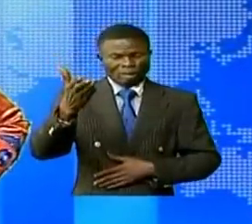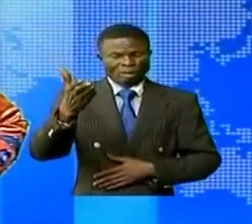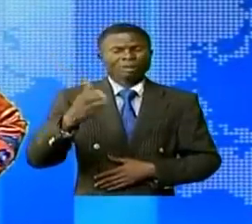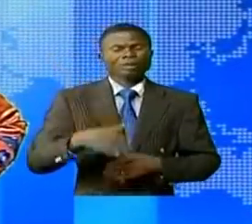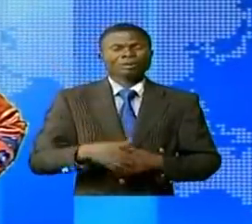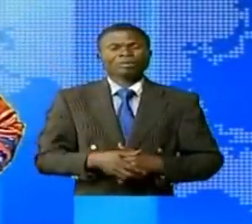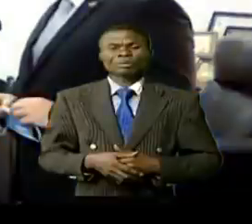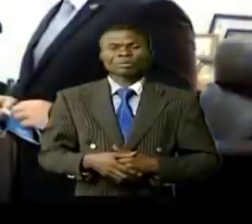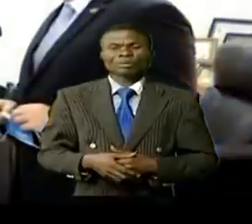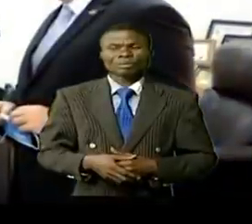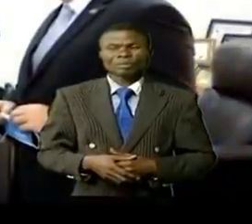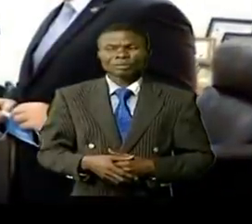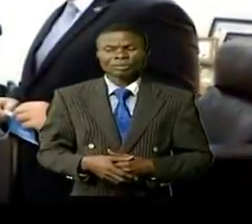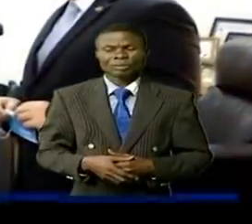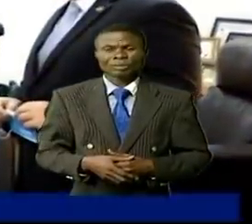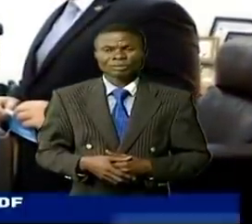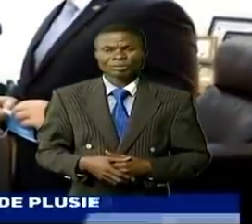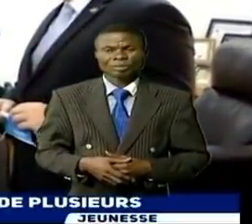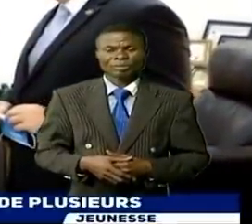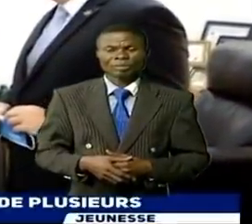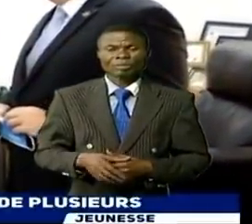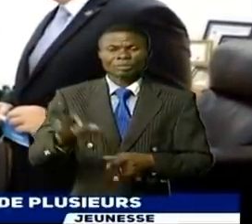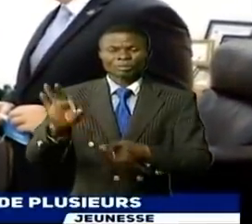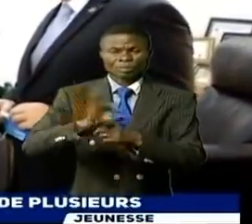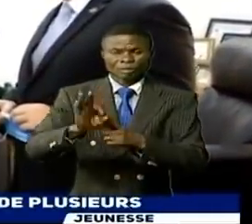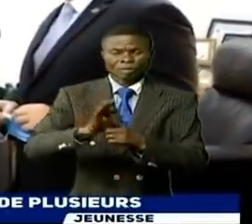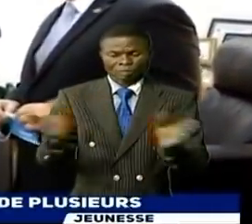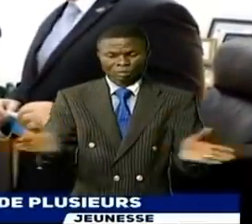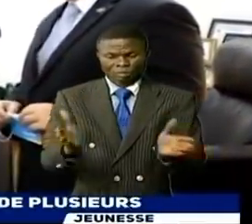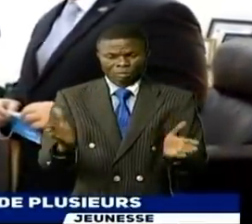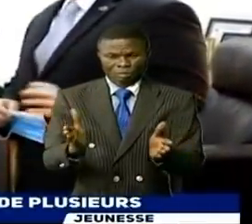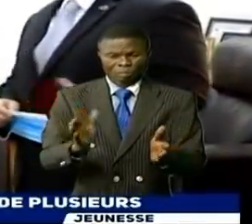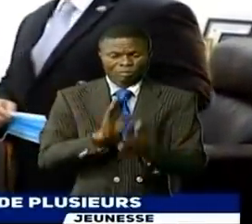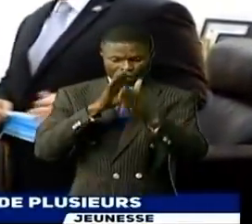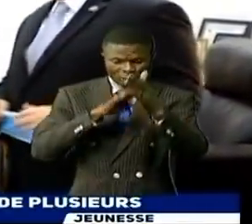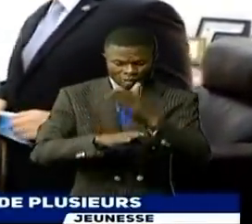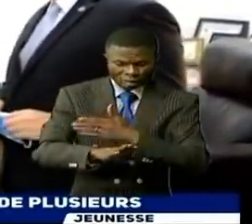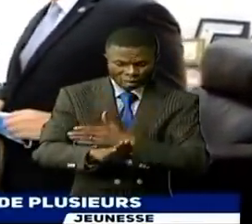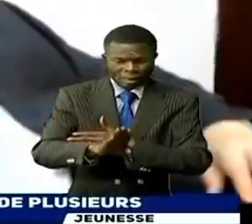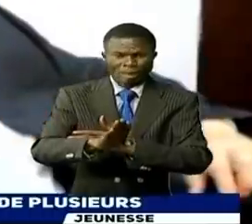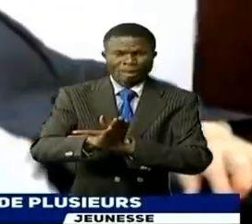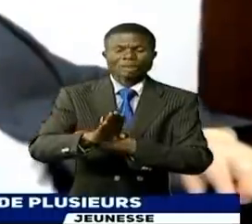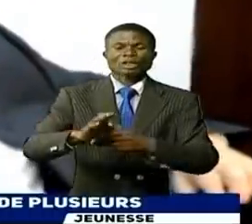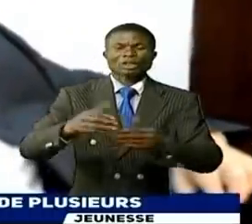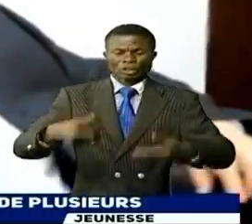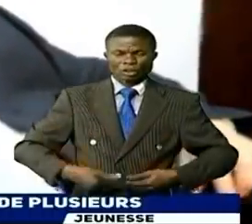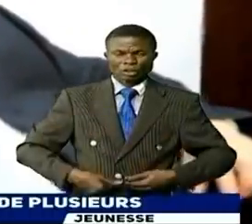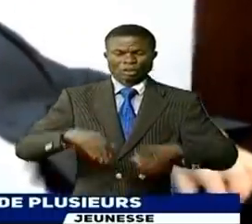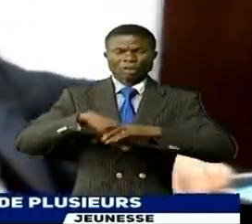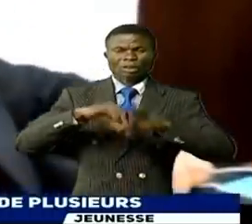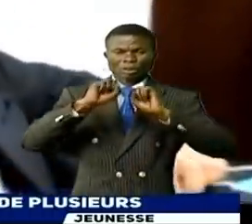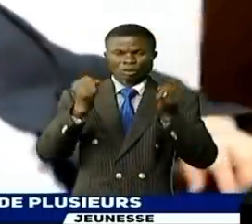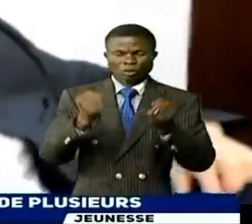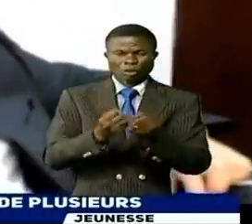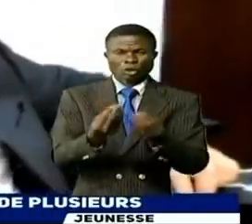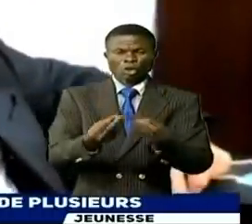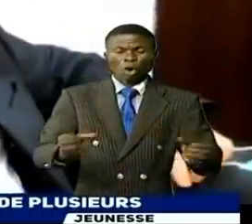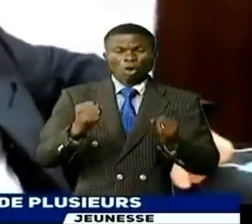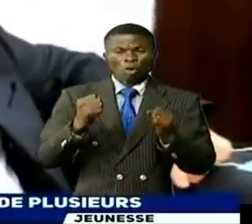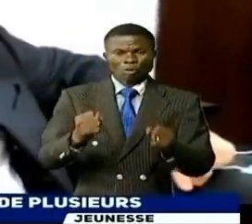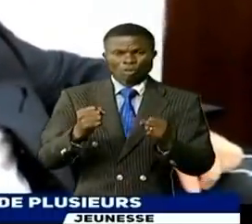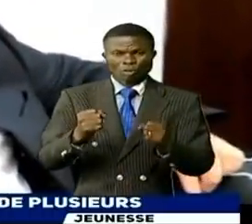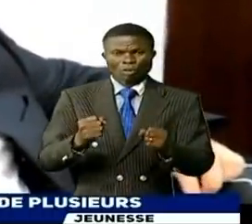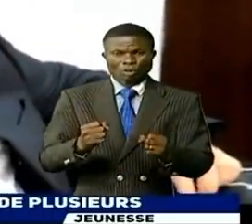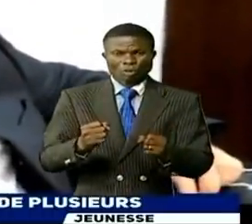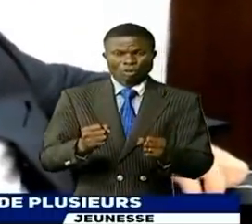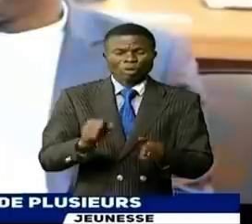Chala. La formation, l'encadrement et la réinsertion socio-professionnelle des jeunes sont une solution durable contre